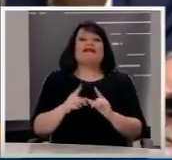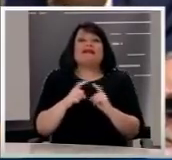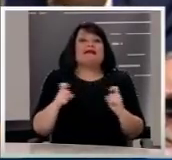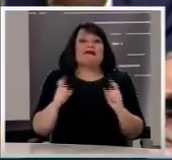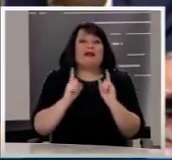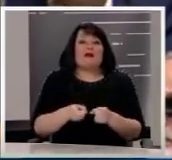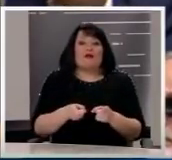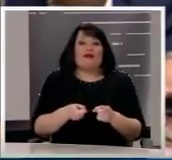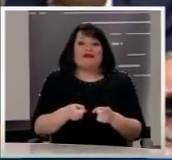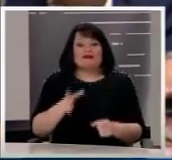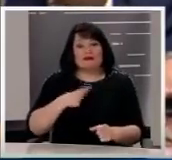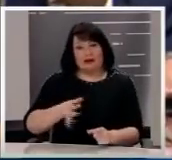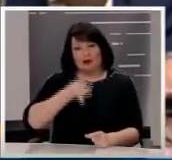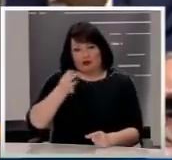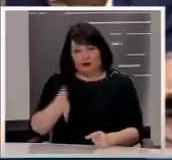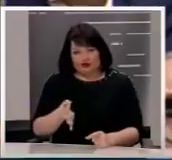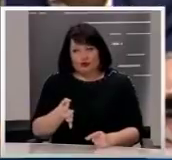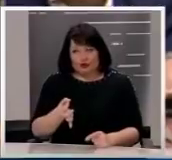αποφασίσει, θέλω να σας πω κάτι.